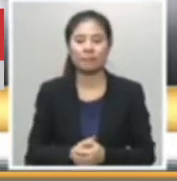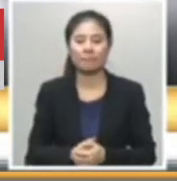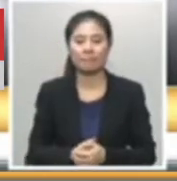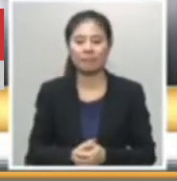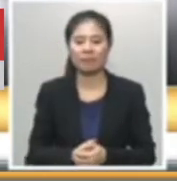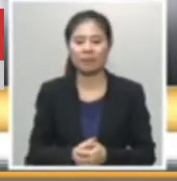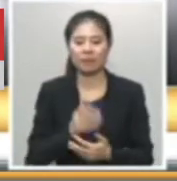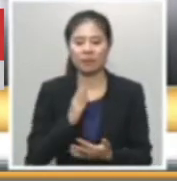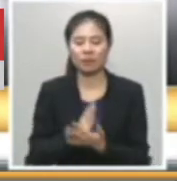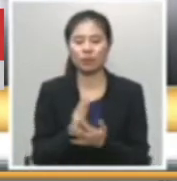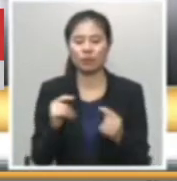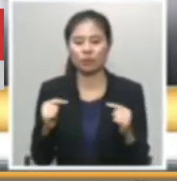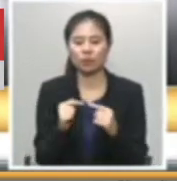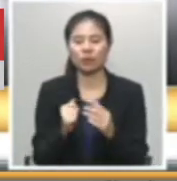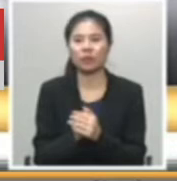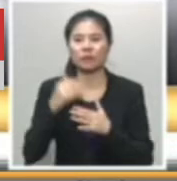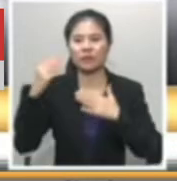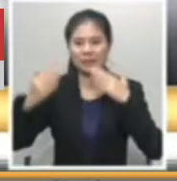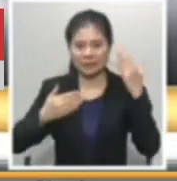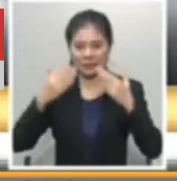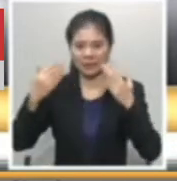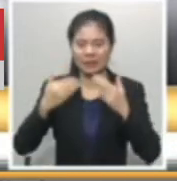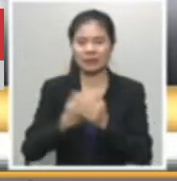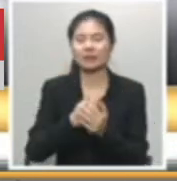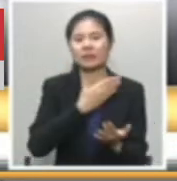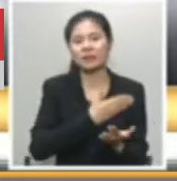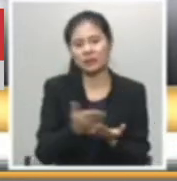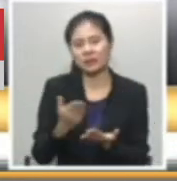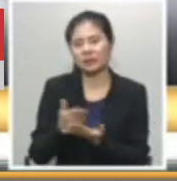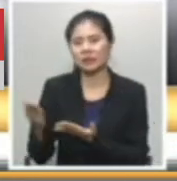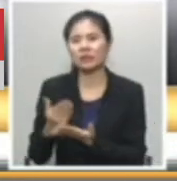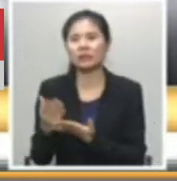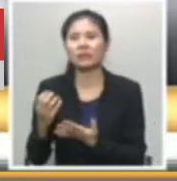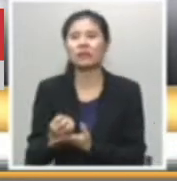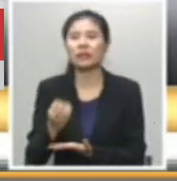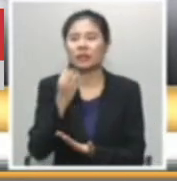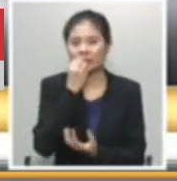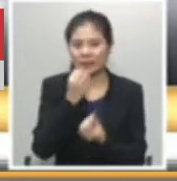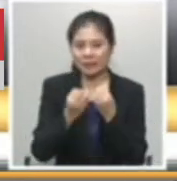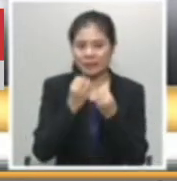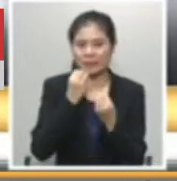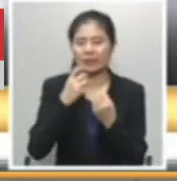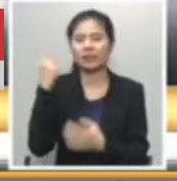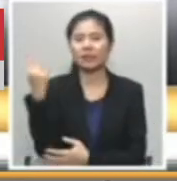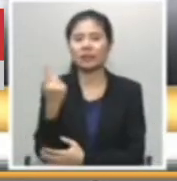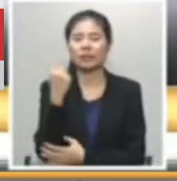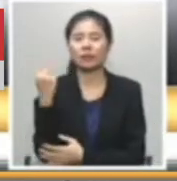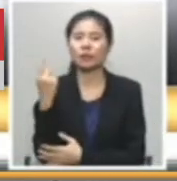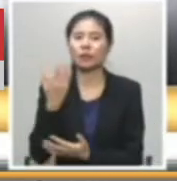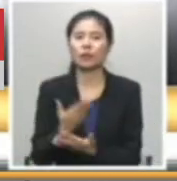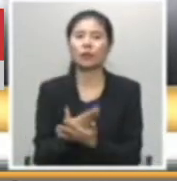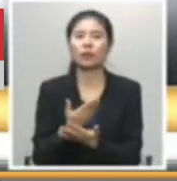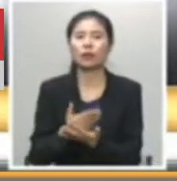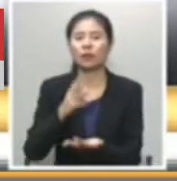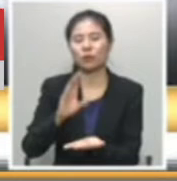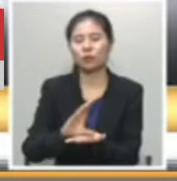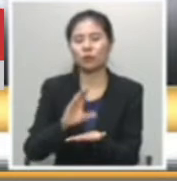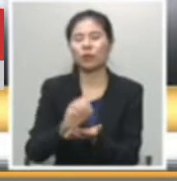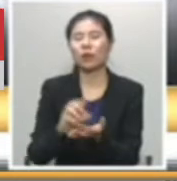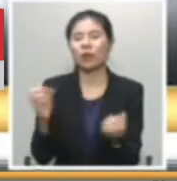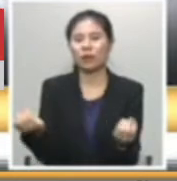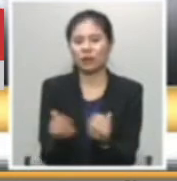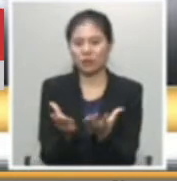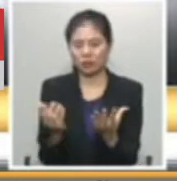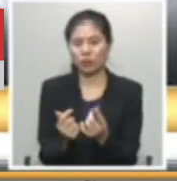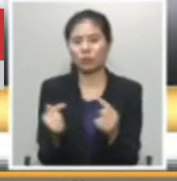หยุดทำกิจกรรมทางเศรษฐกิจหยุดจับจ่ายใช้สอยนะครับหยุดการลงทุนซึ่งส่งผลกระท